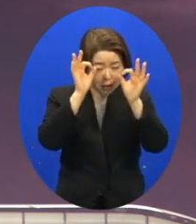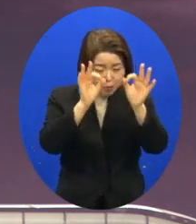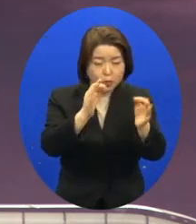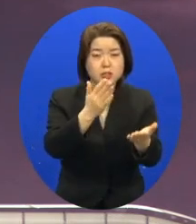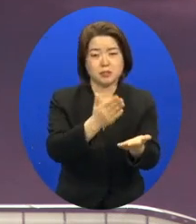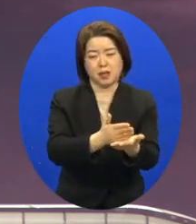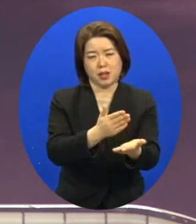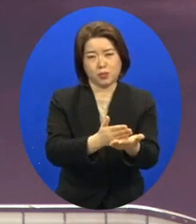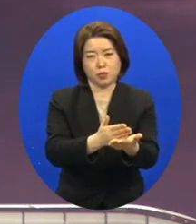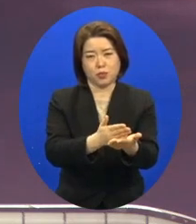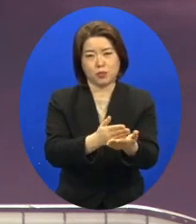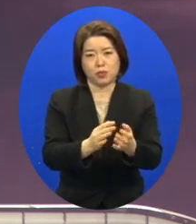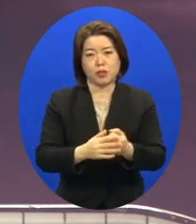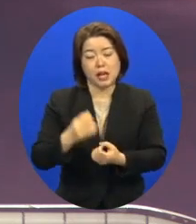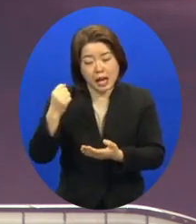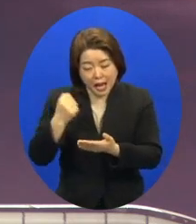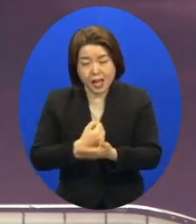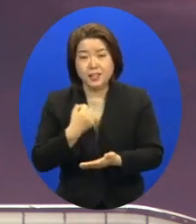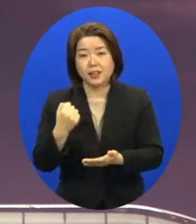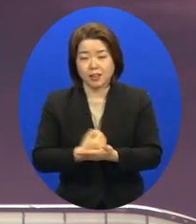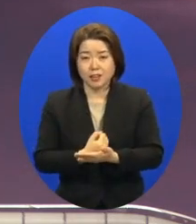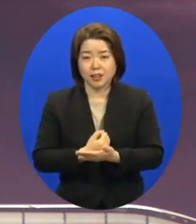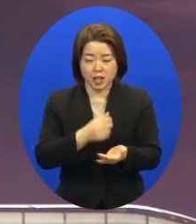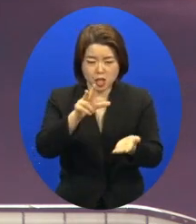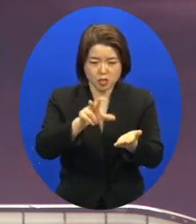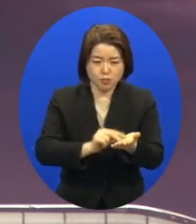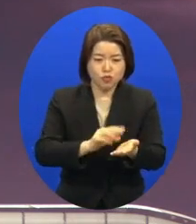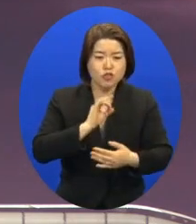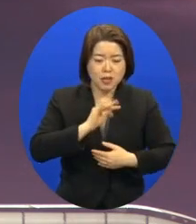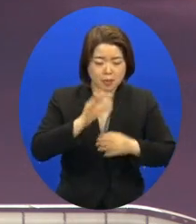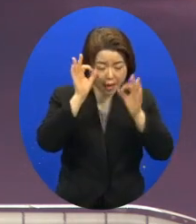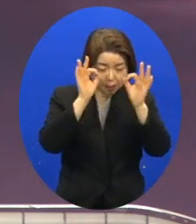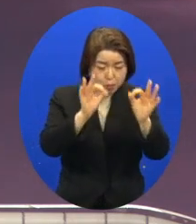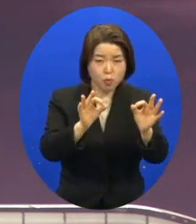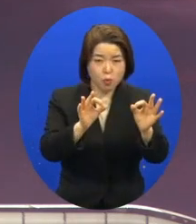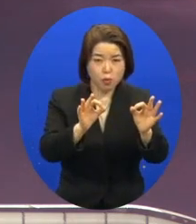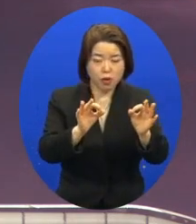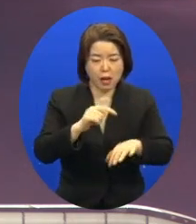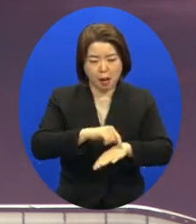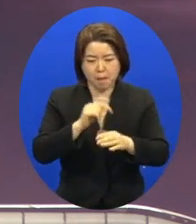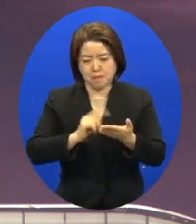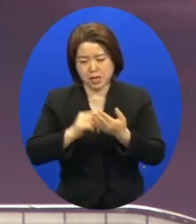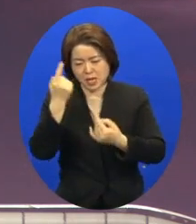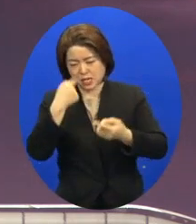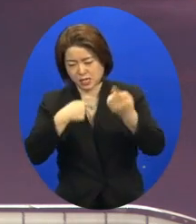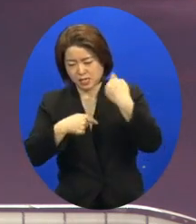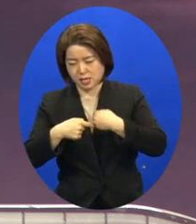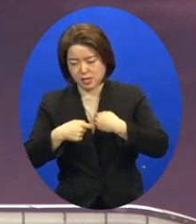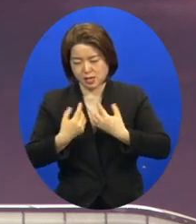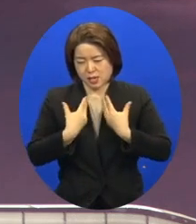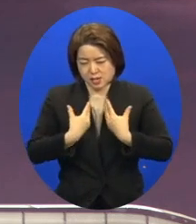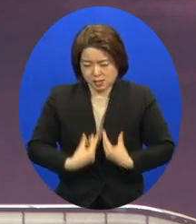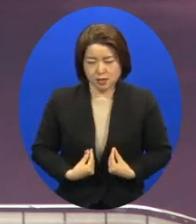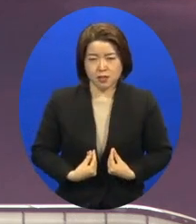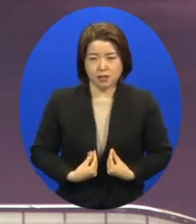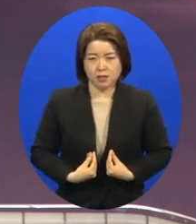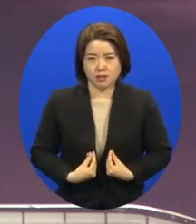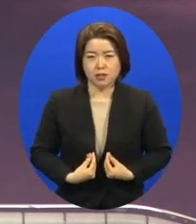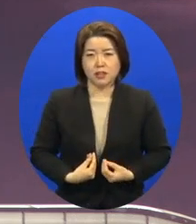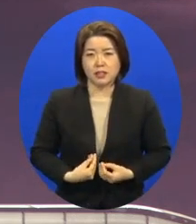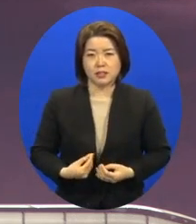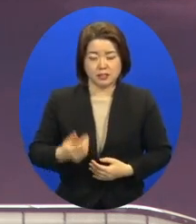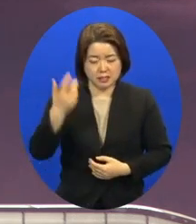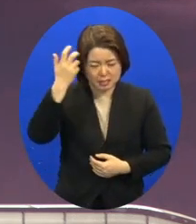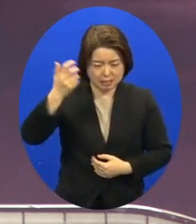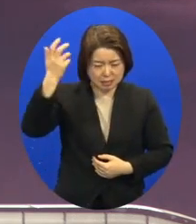것입니다. 안타깝게도 문제만 보다가 마음이 상하고 절망하고